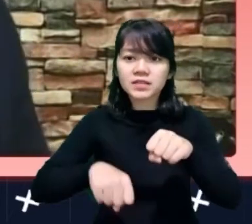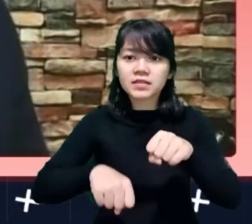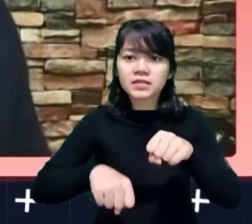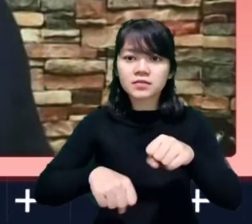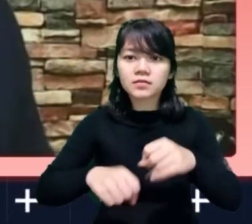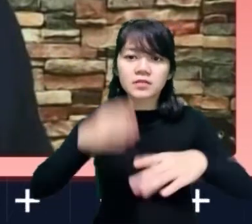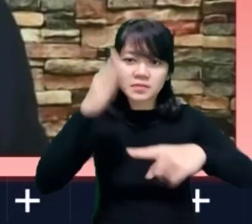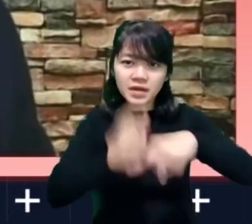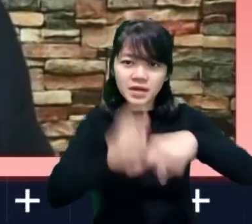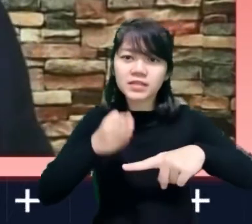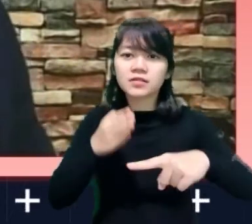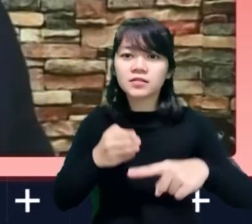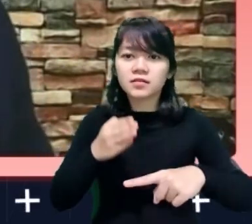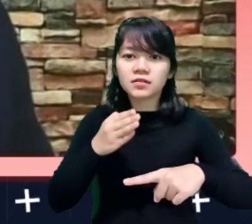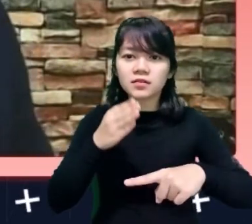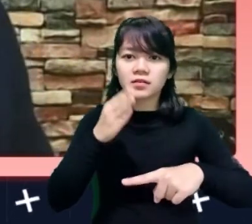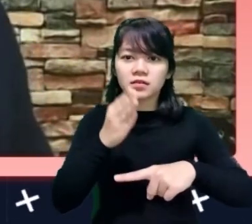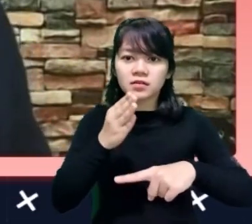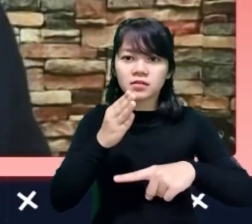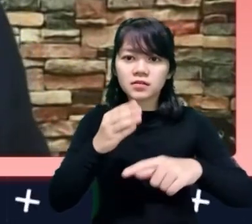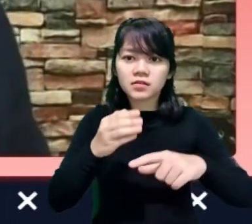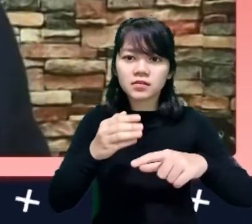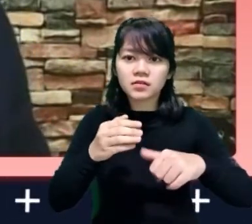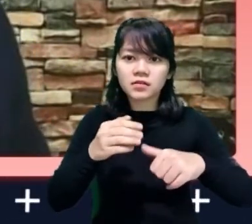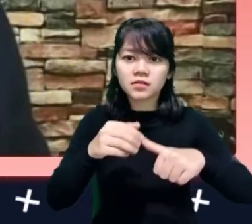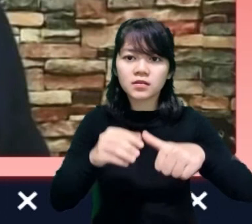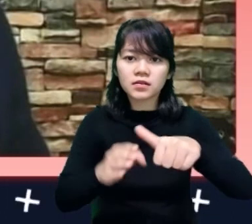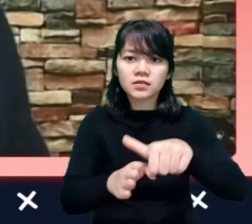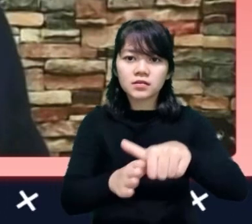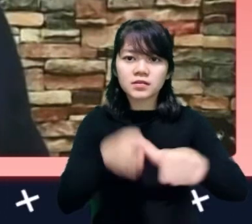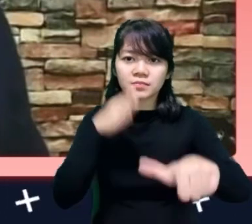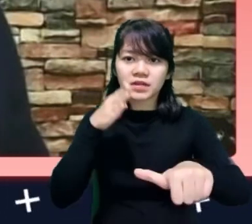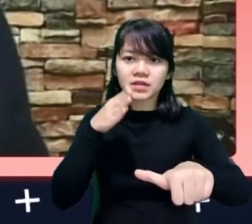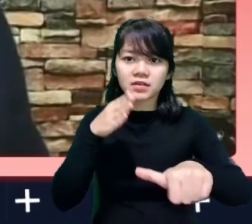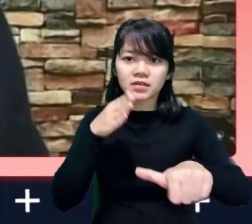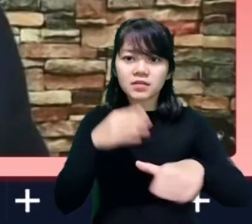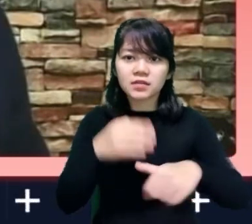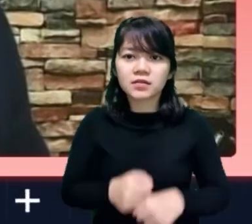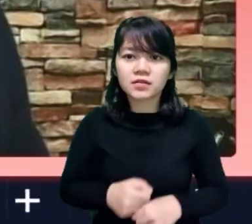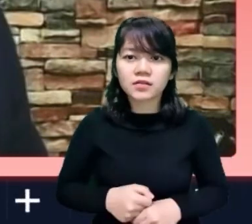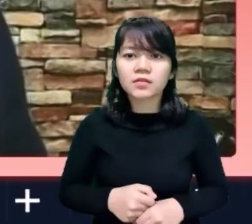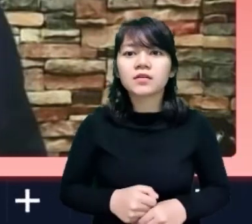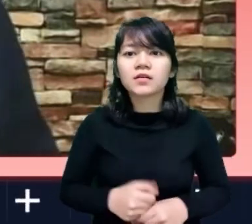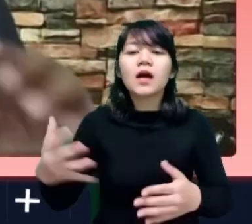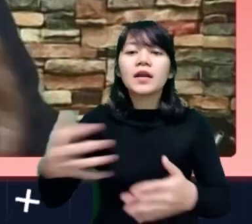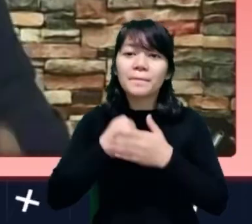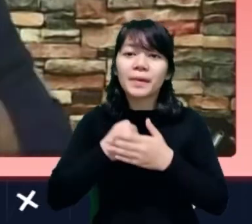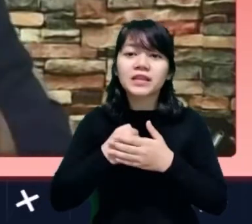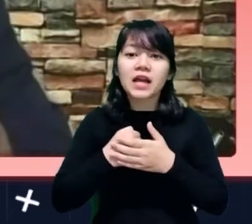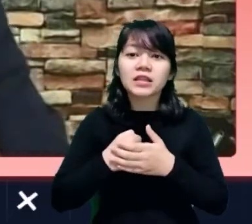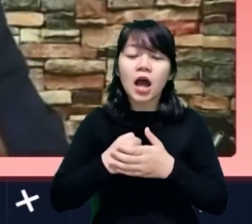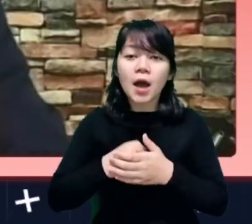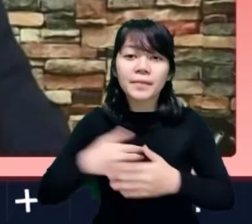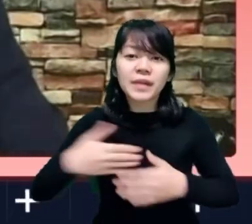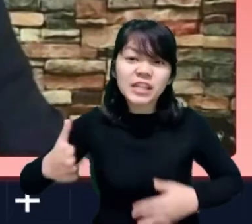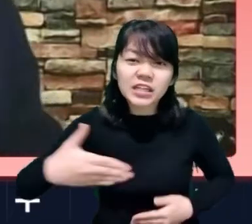dapatkah ditangkap segala ikan di laut bagi mereka sehingga mereka mendapat cukup? Dari